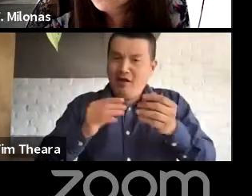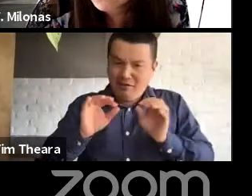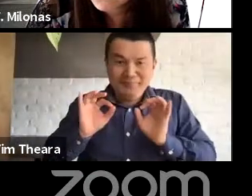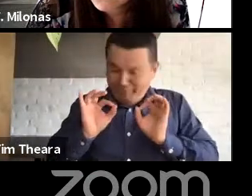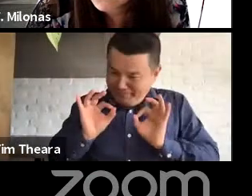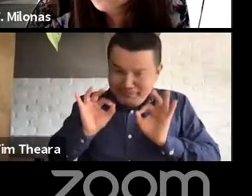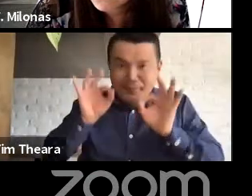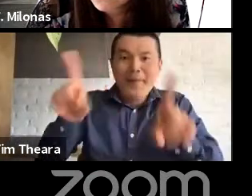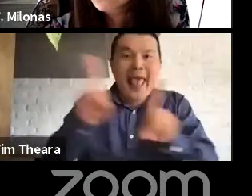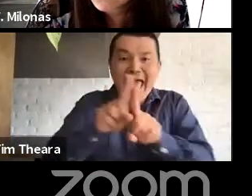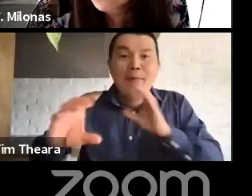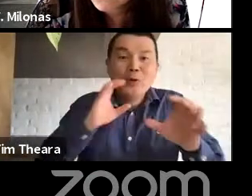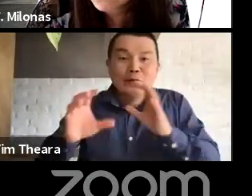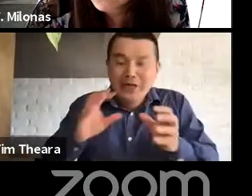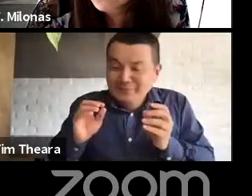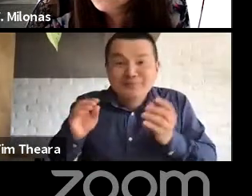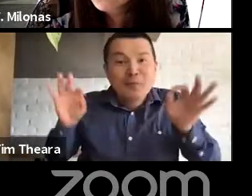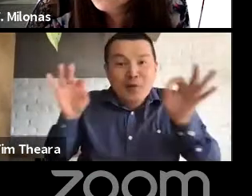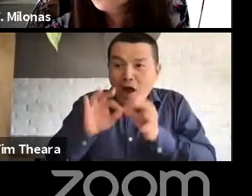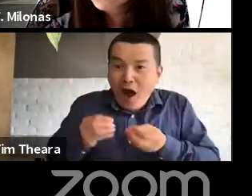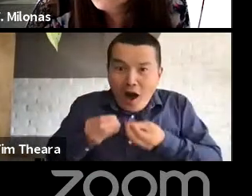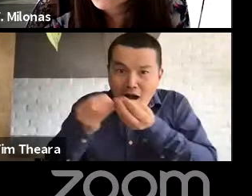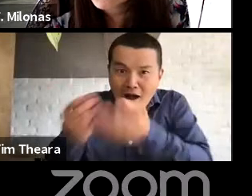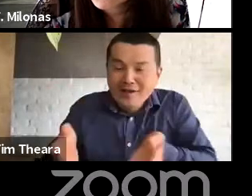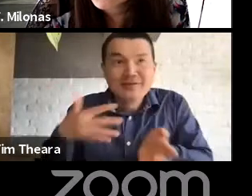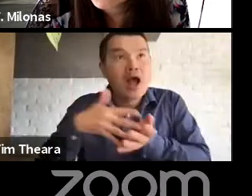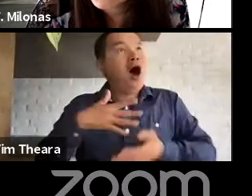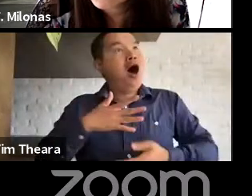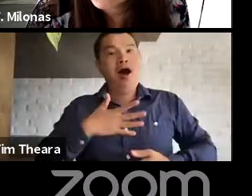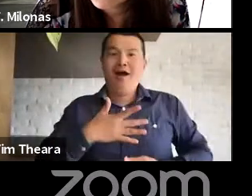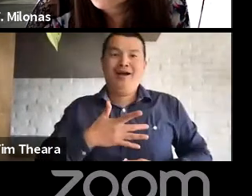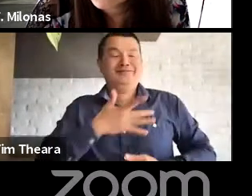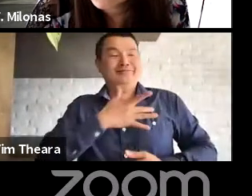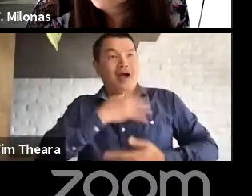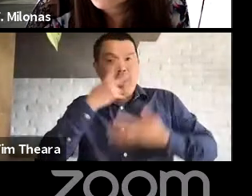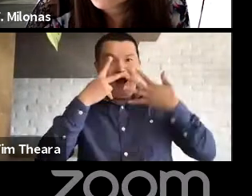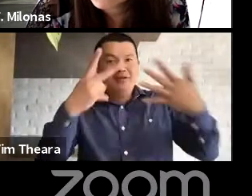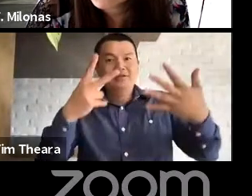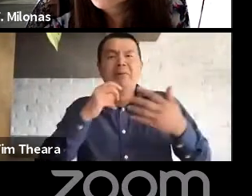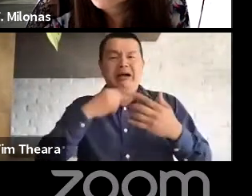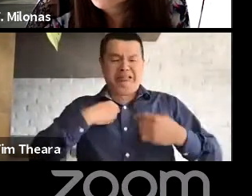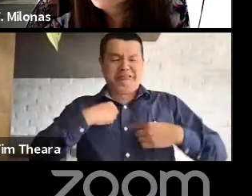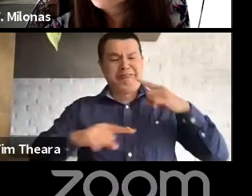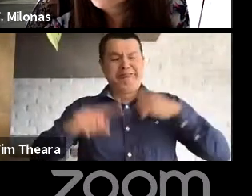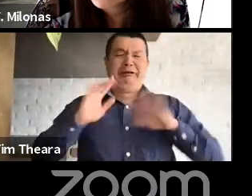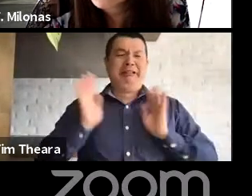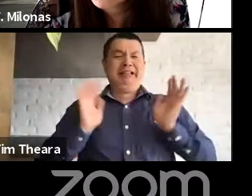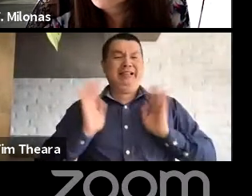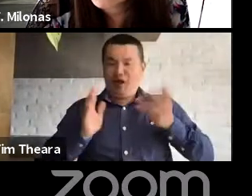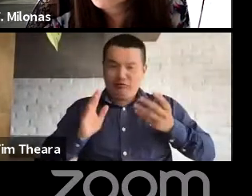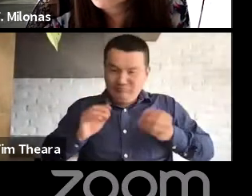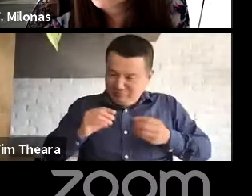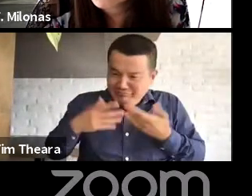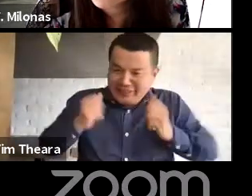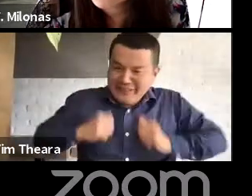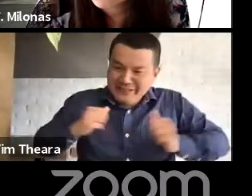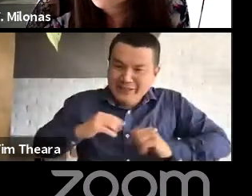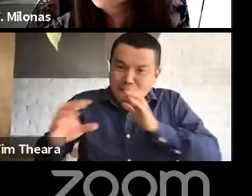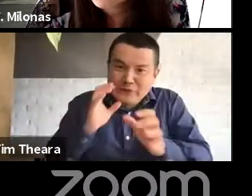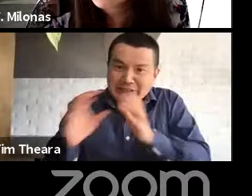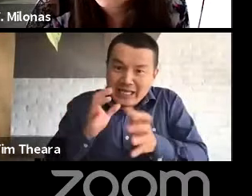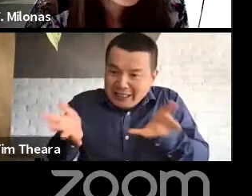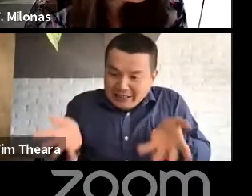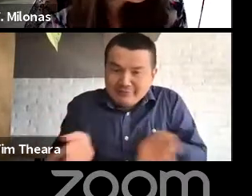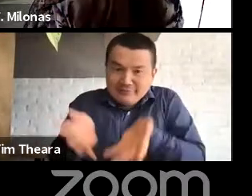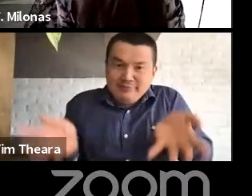Puis aussi, de mal signer, ce n'est pas grave. L'important, c'est de communiquer et de... Donc, pas